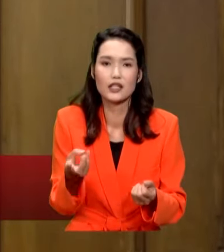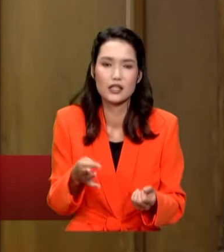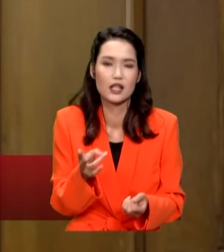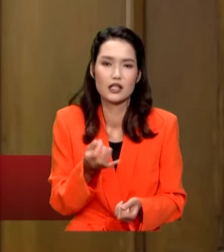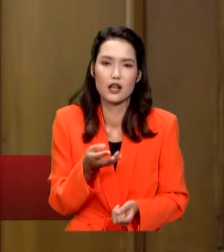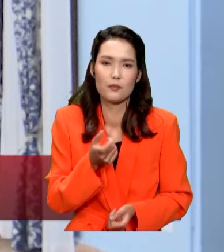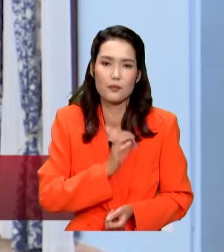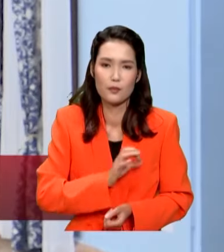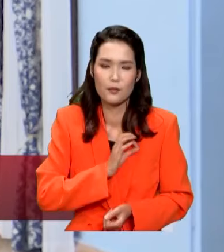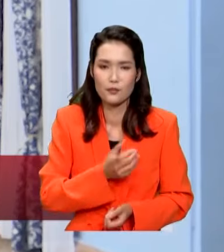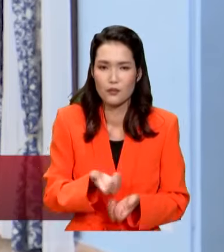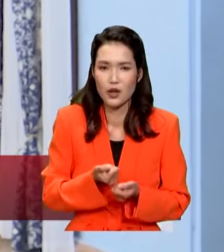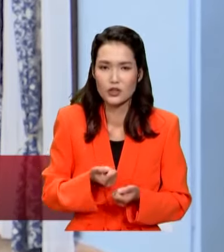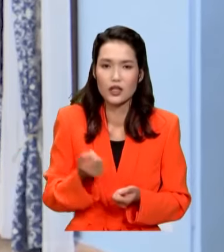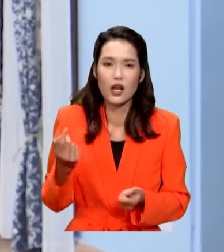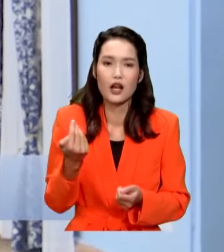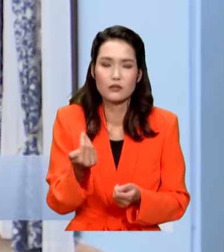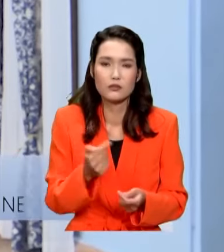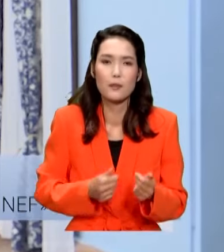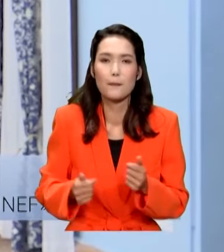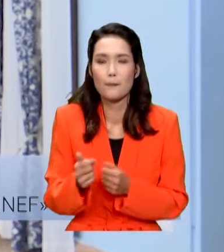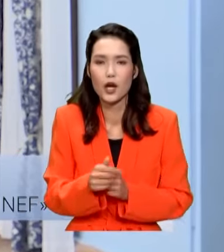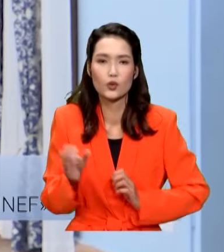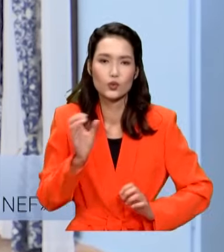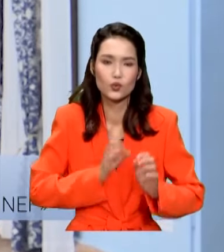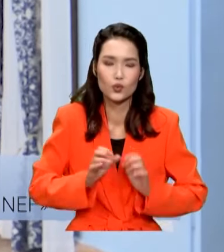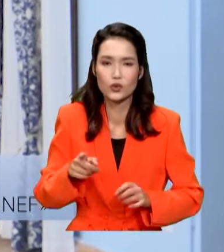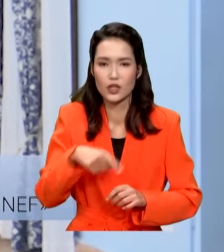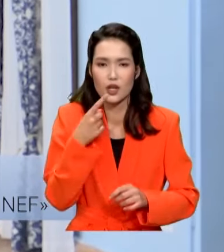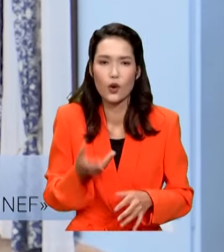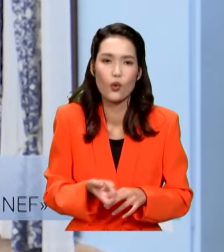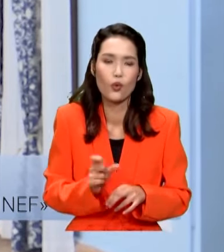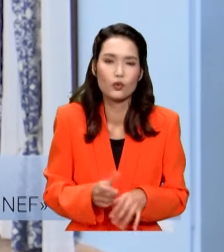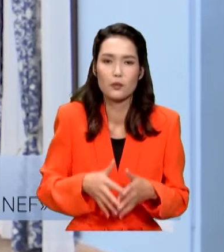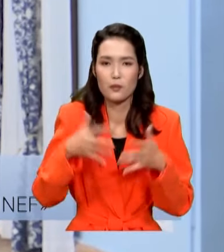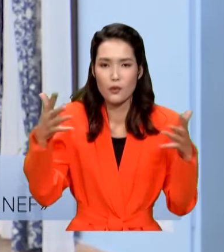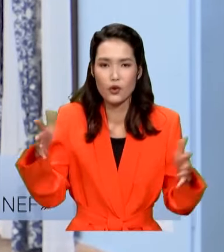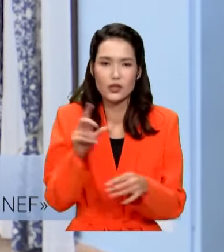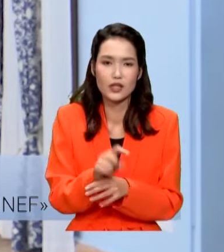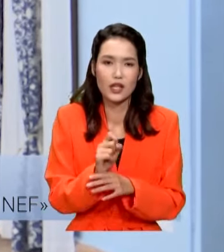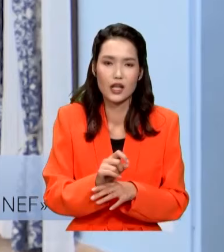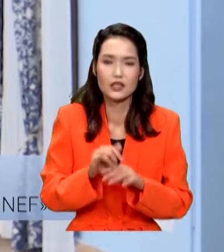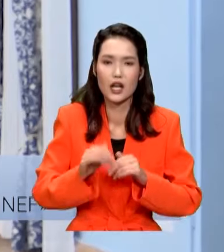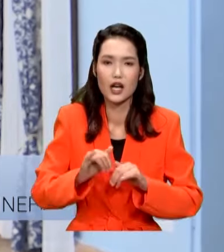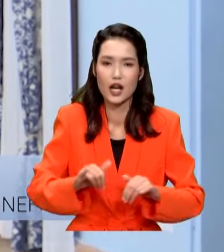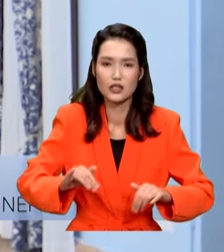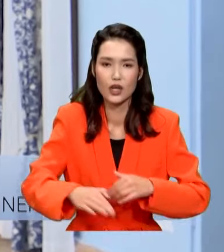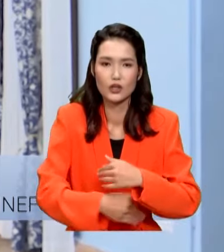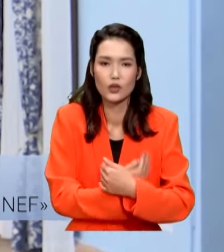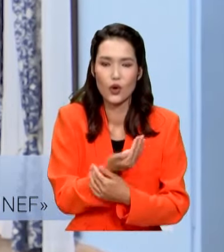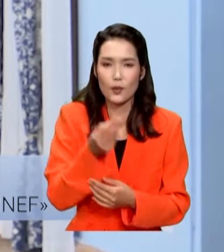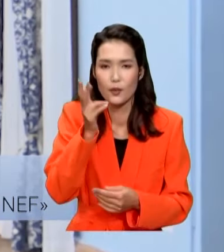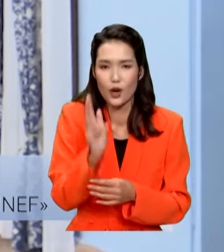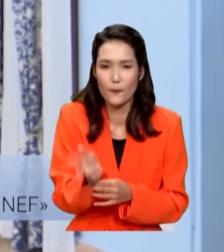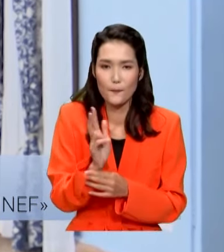прибыли. Перед университетом стоят очень большие задачи по развитию новых профессий, по